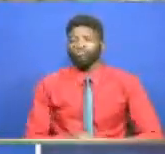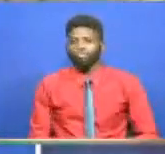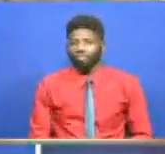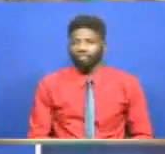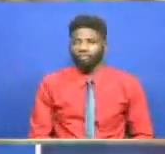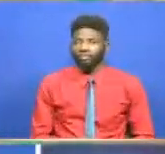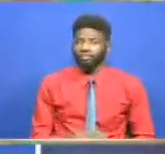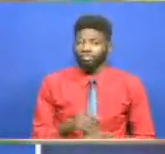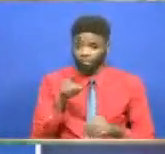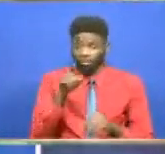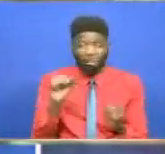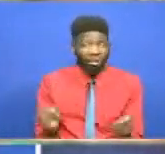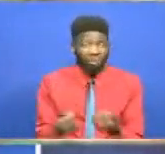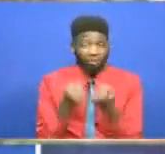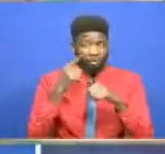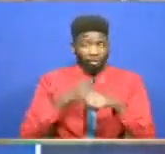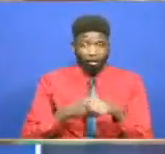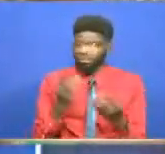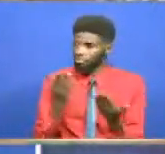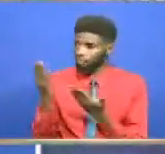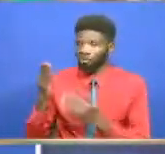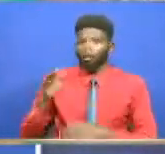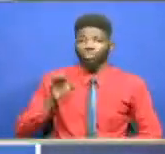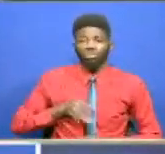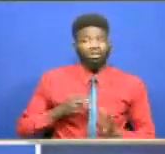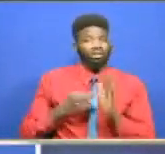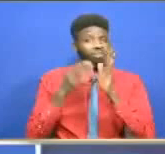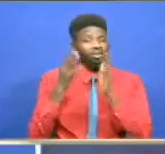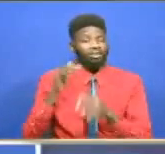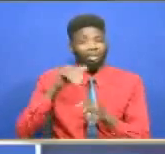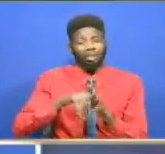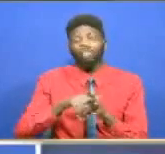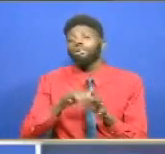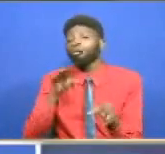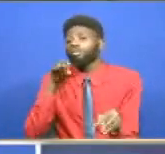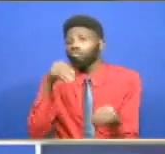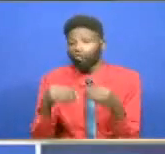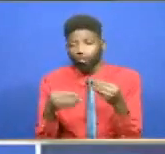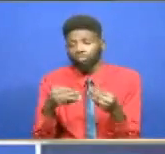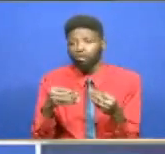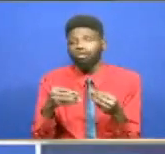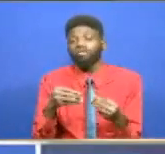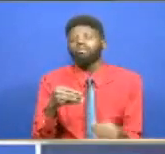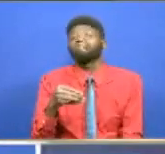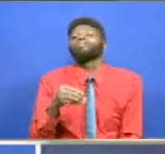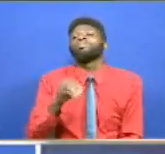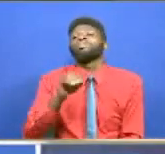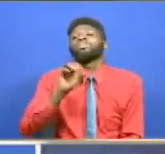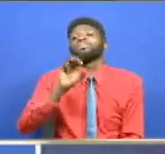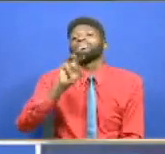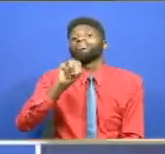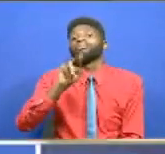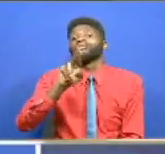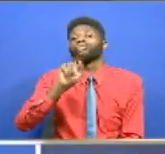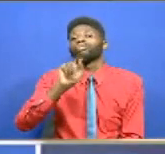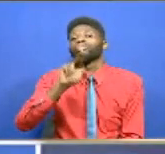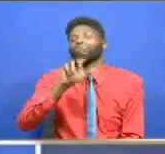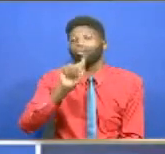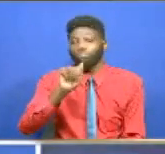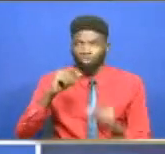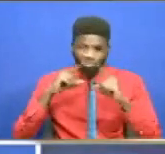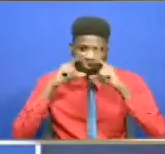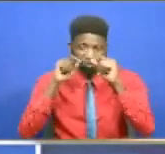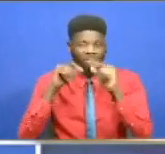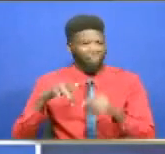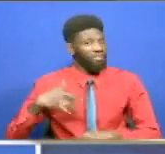Haya yanajiri huku mwakilishi wa wanawake katika kaunti ya Busia Florence Mutua akielezea wasiwasi kuhusiana na kuongezeka kwa visa